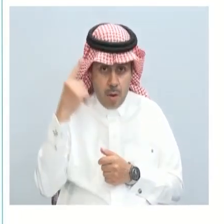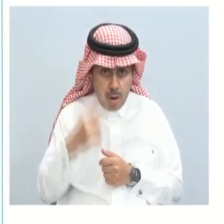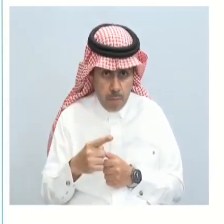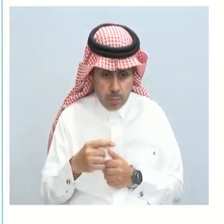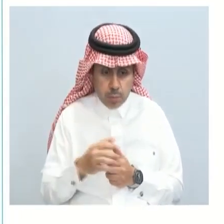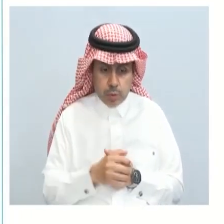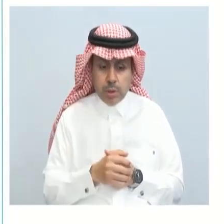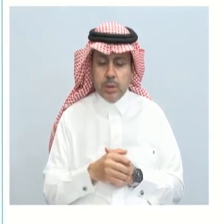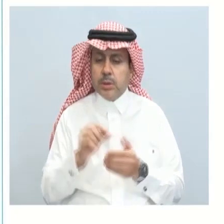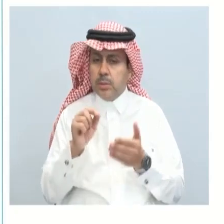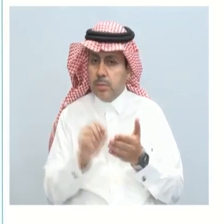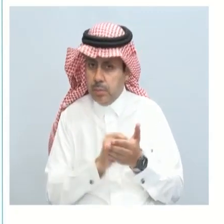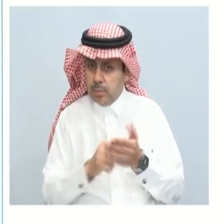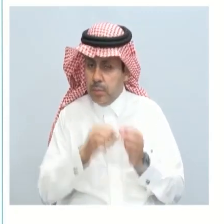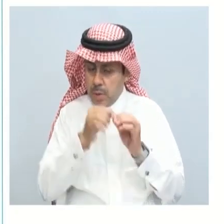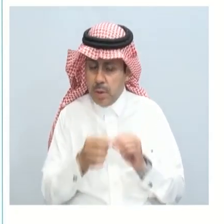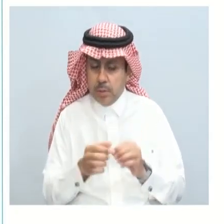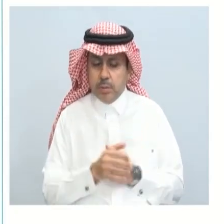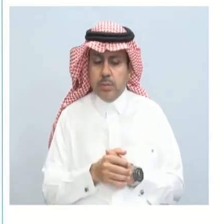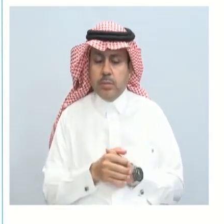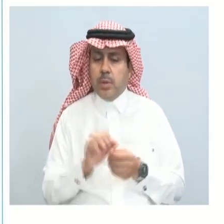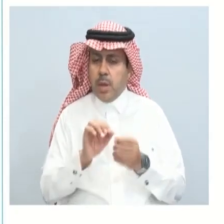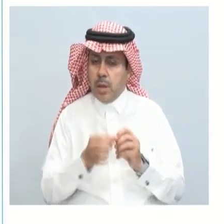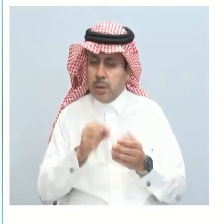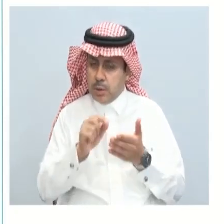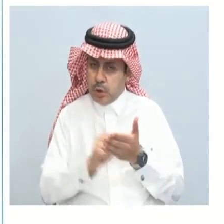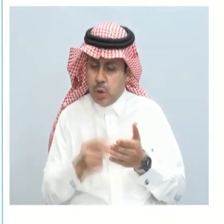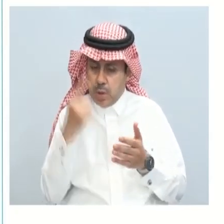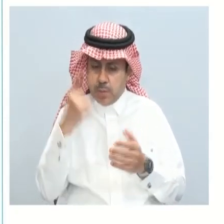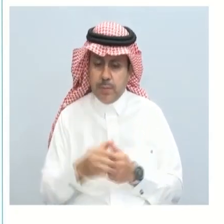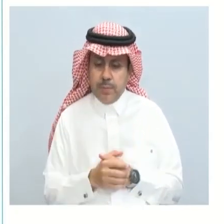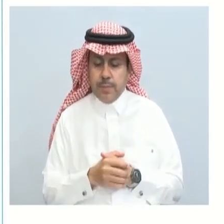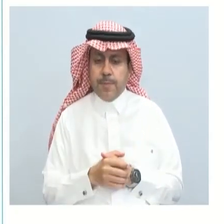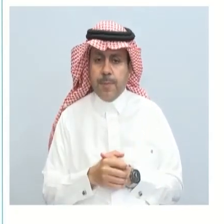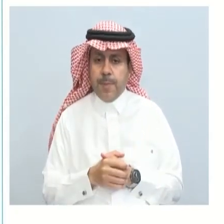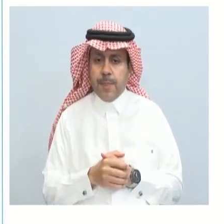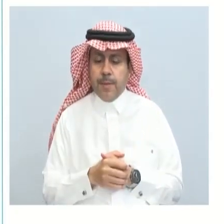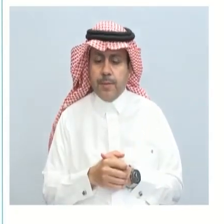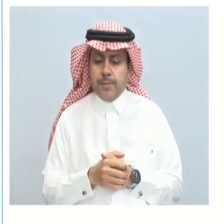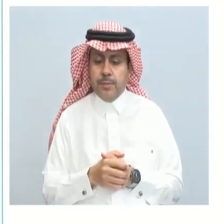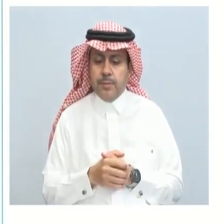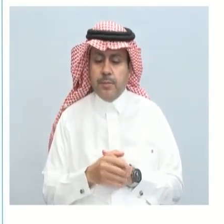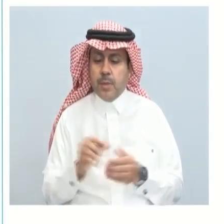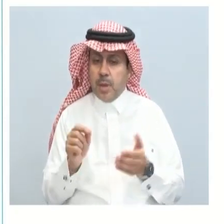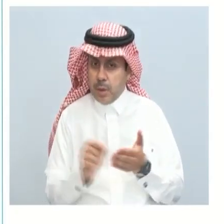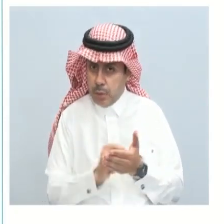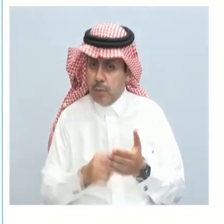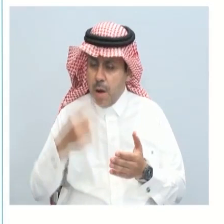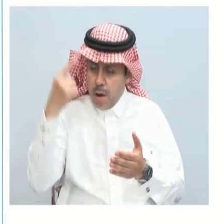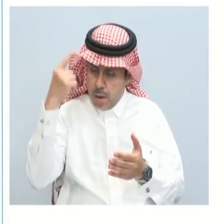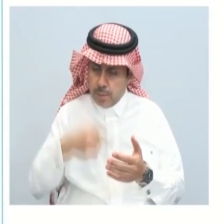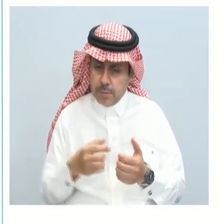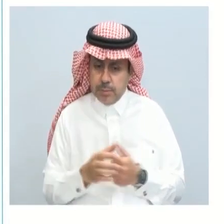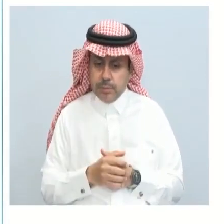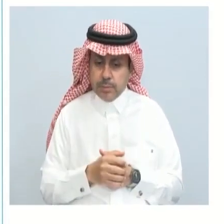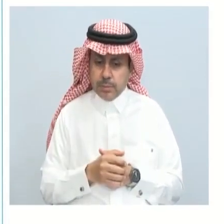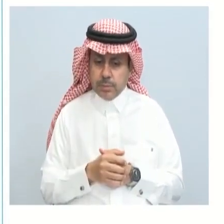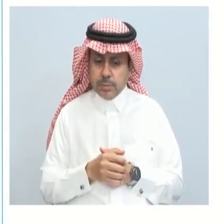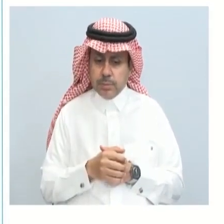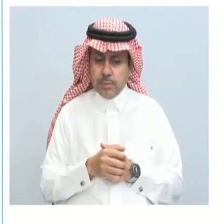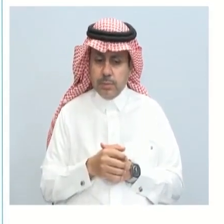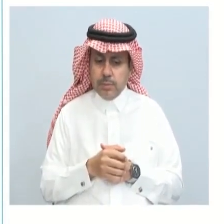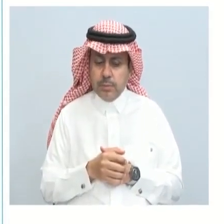بمجرد العقد على الزوجه وان لم يدخل بها فقط اذا عقد عليها ايجابا